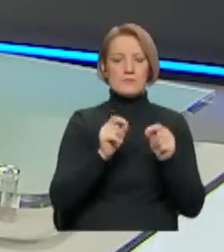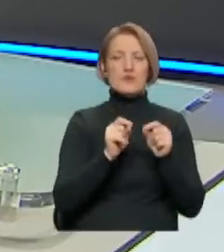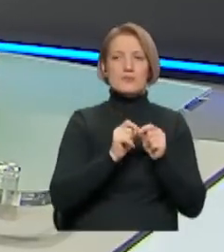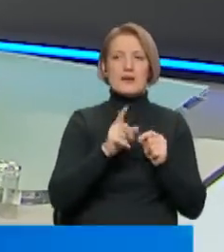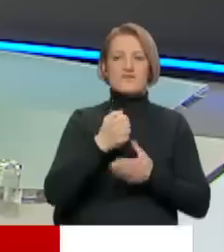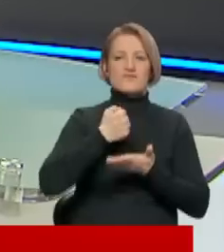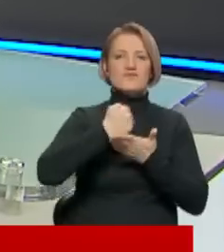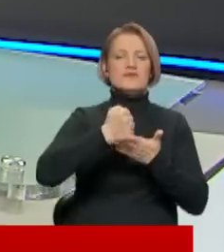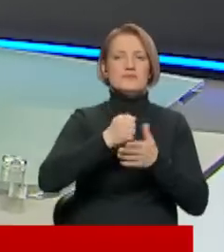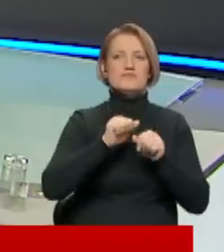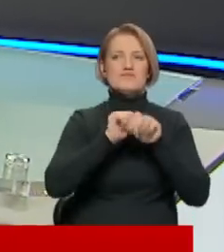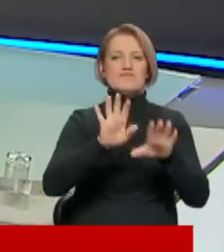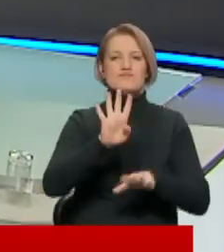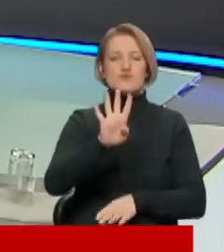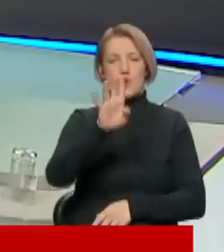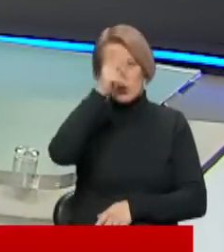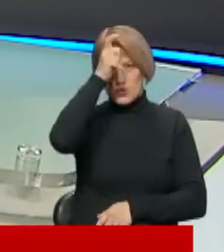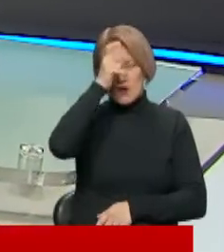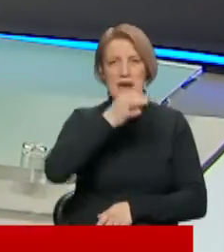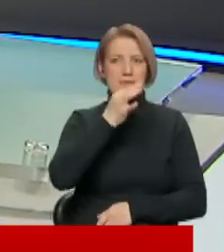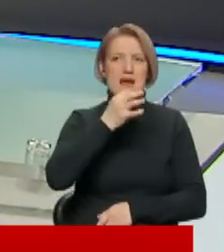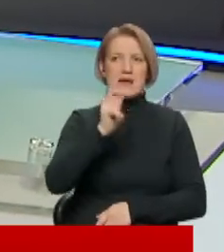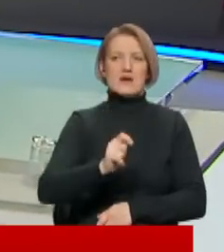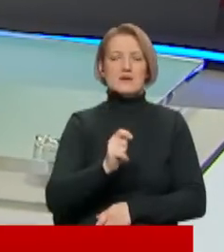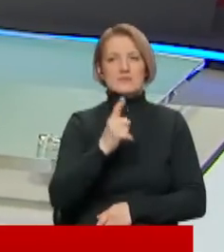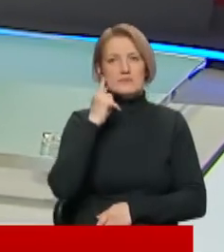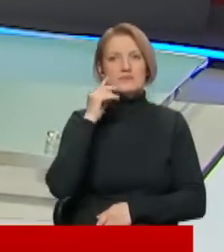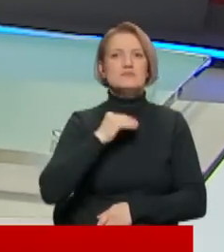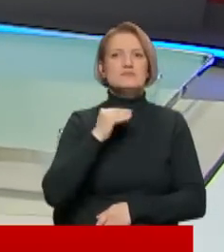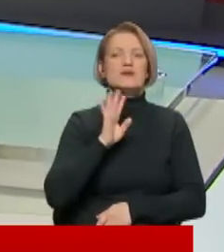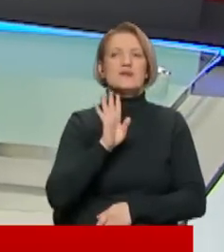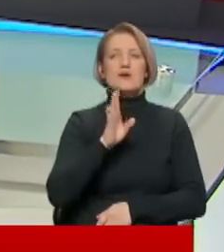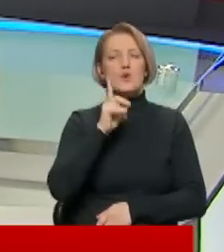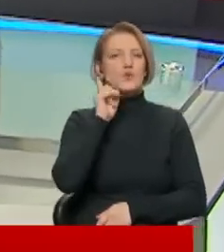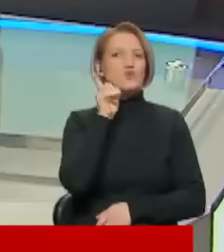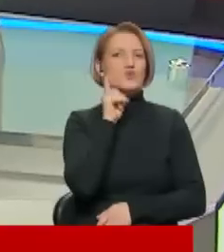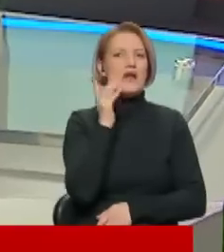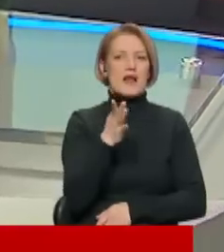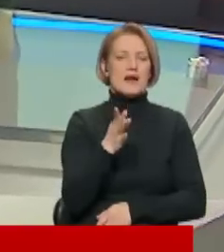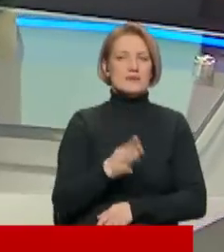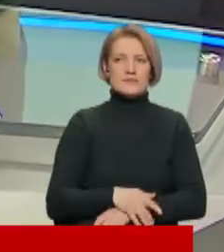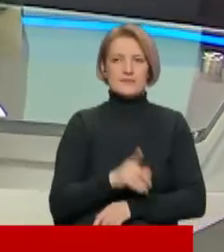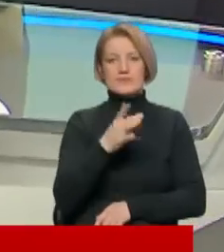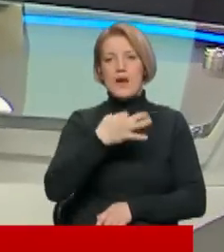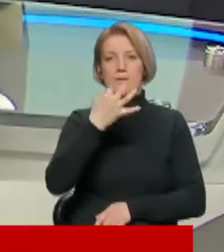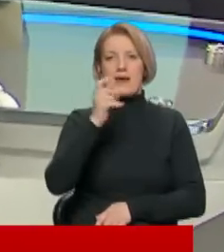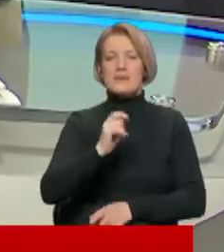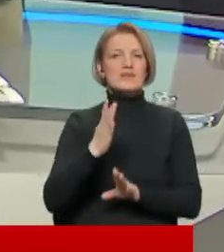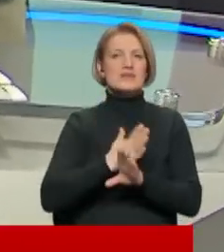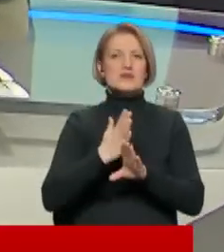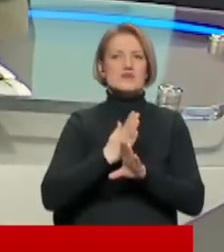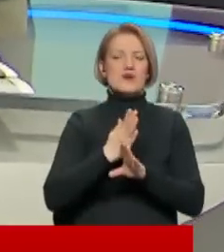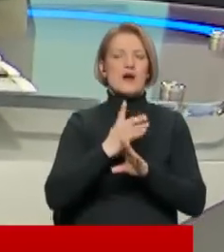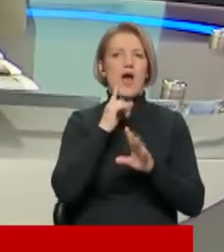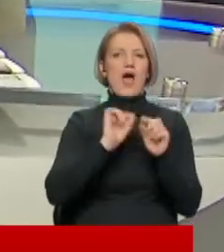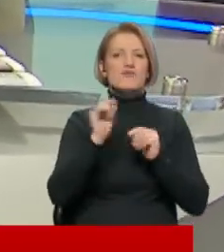Finans yayıncılarından Bloomberg 4 türkü haberleştirdi umulmadık ünlüler diye niye bunları ya gerçekten haberini yaptı Çünkü yıkıcı